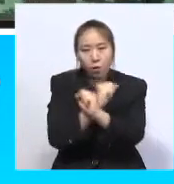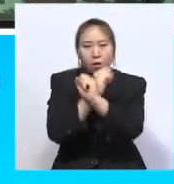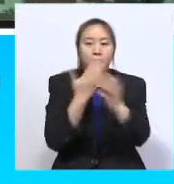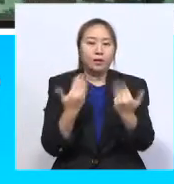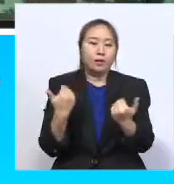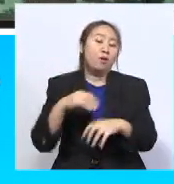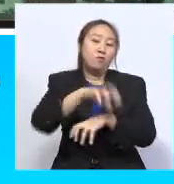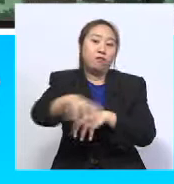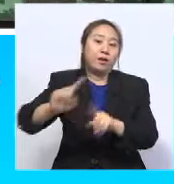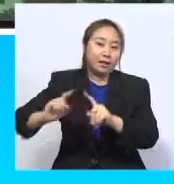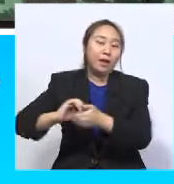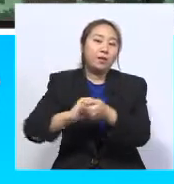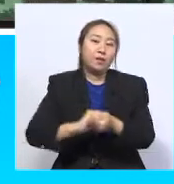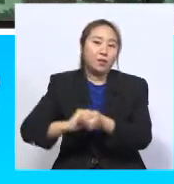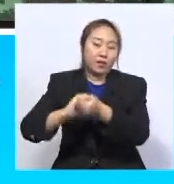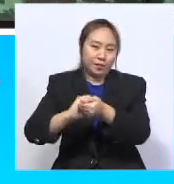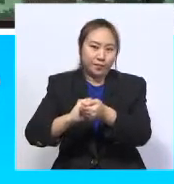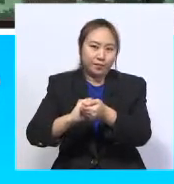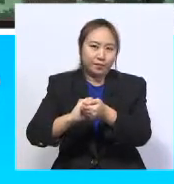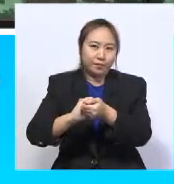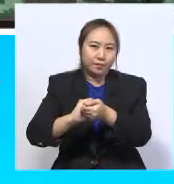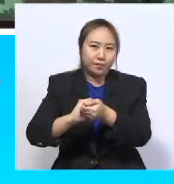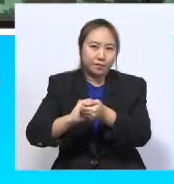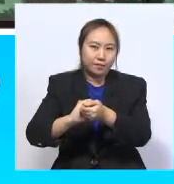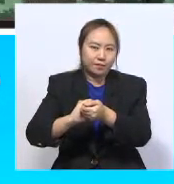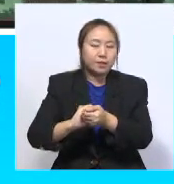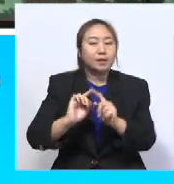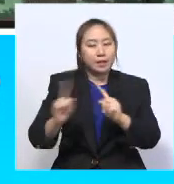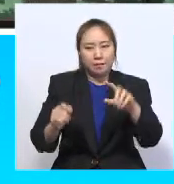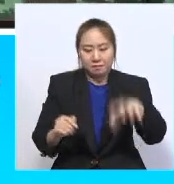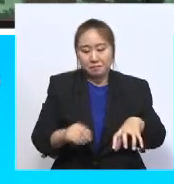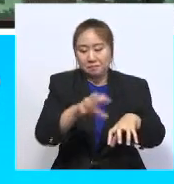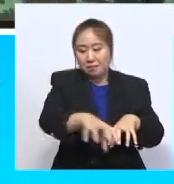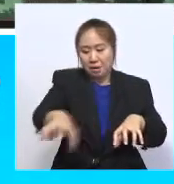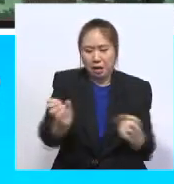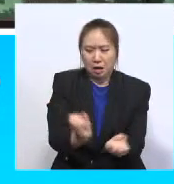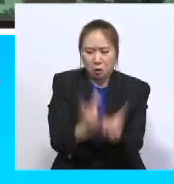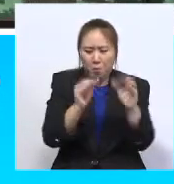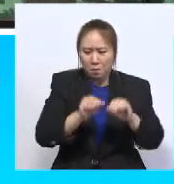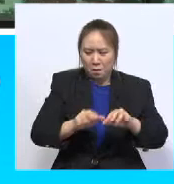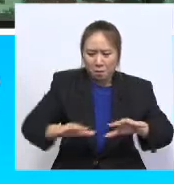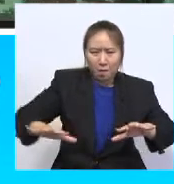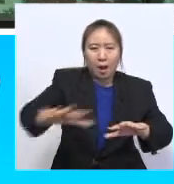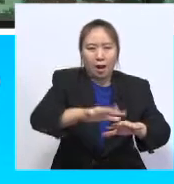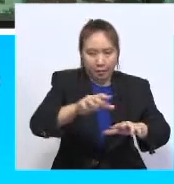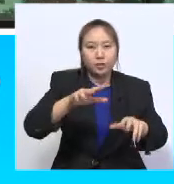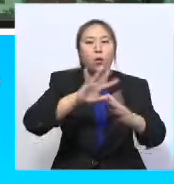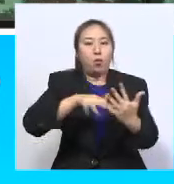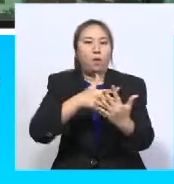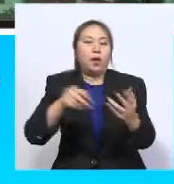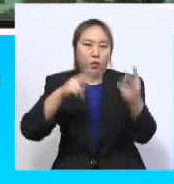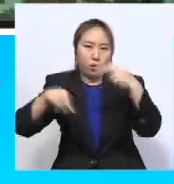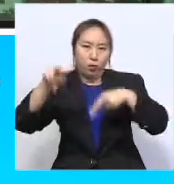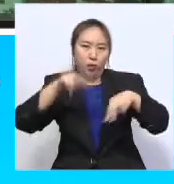การกำลังทุกฝ่ายในการดูแลพื้นที่แต่ว่าเราจะเพ่งเล็งในพื้นที่ที่อาจจะส่งผลกระทบในวงกว้างนะครับจะวางระบบในการดูแลความปลอด